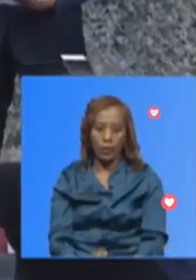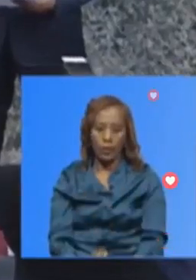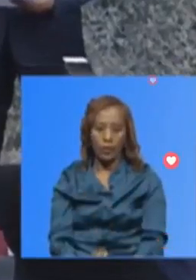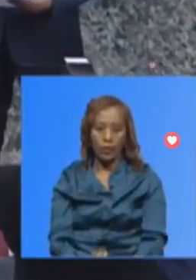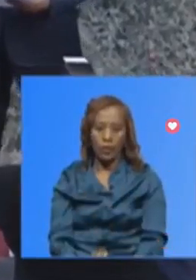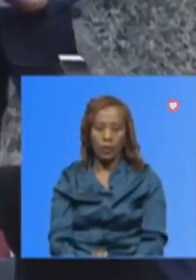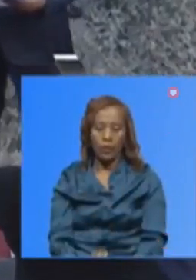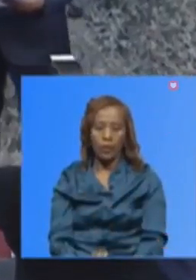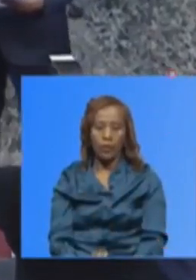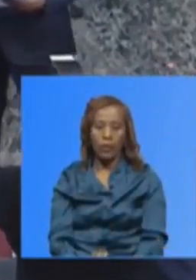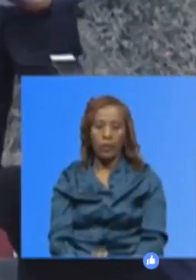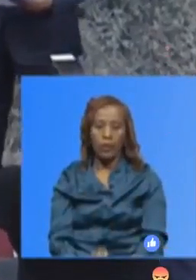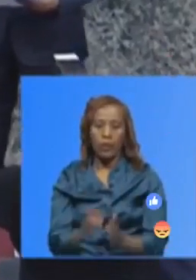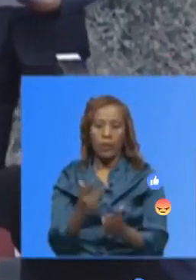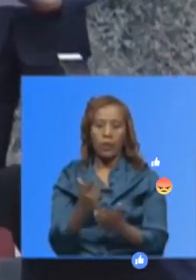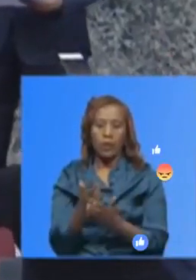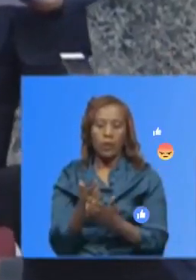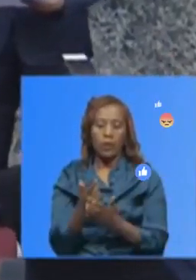Nee.